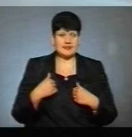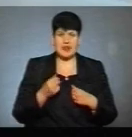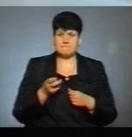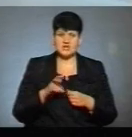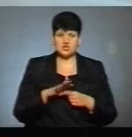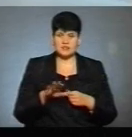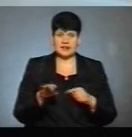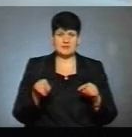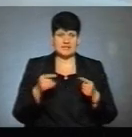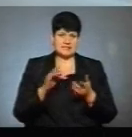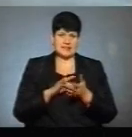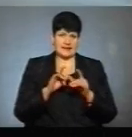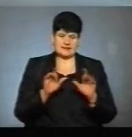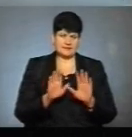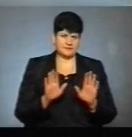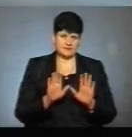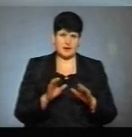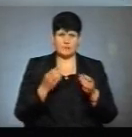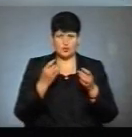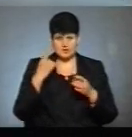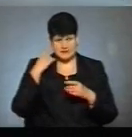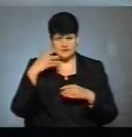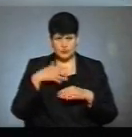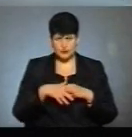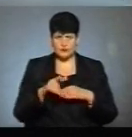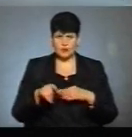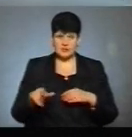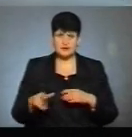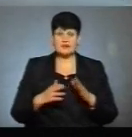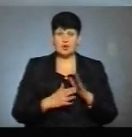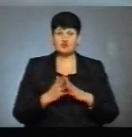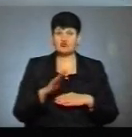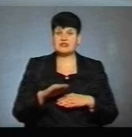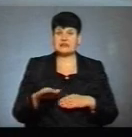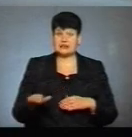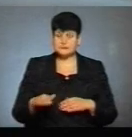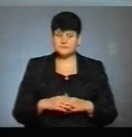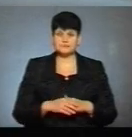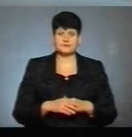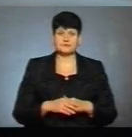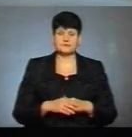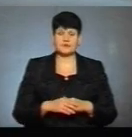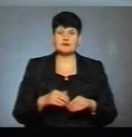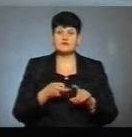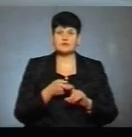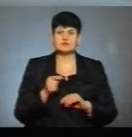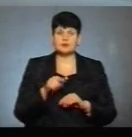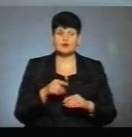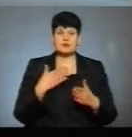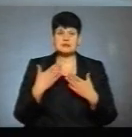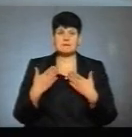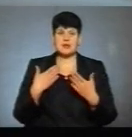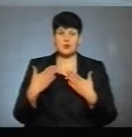якісь реабілітаційні центри чи ще щось. Ми прийшли, як свідомі громадяни, в яких ростуть діти. В силу того, що ми спілкуємося з